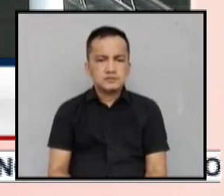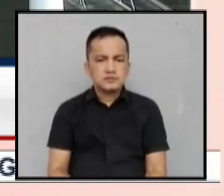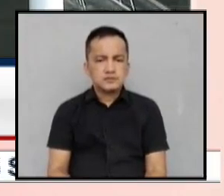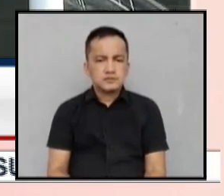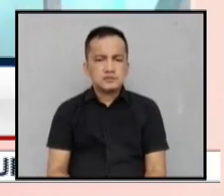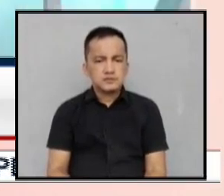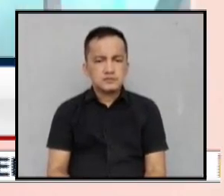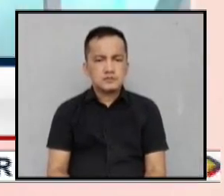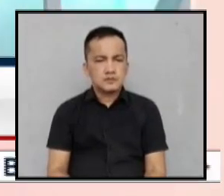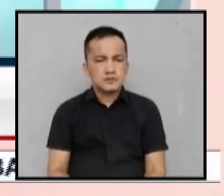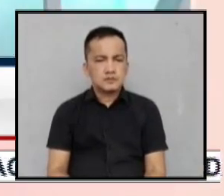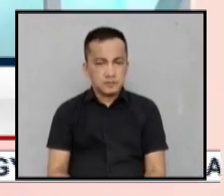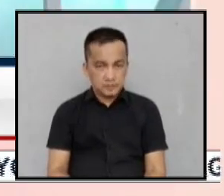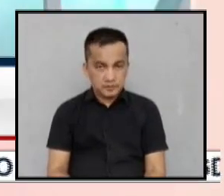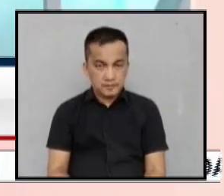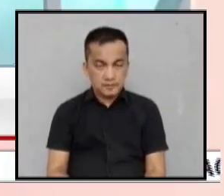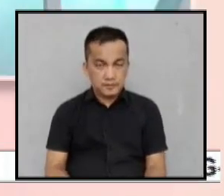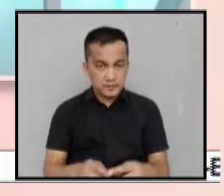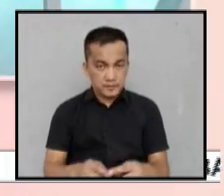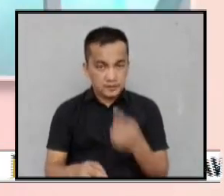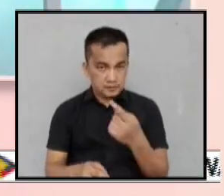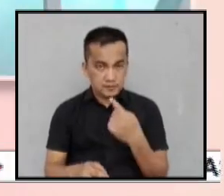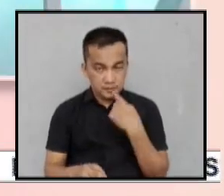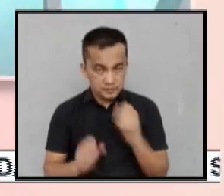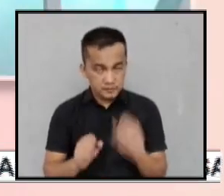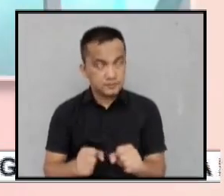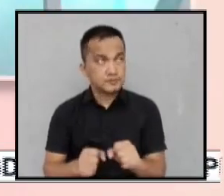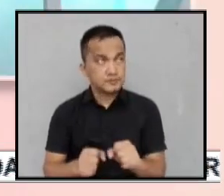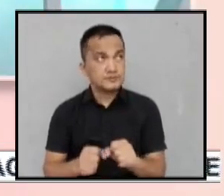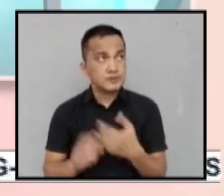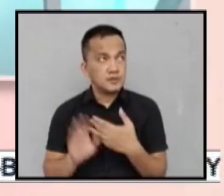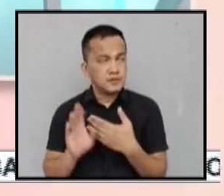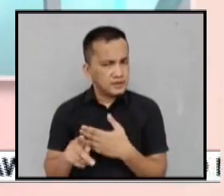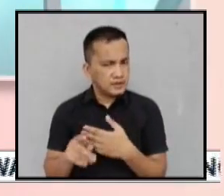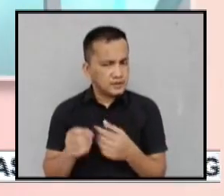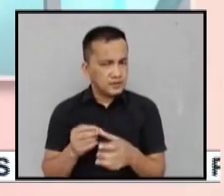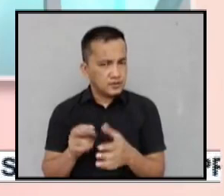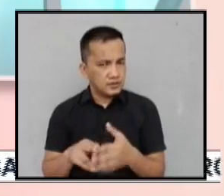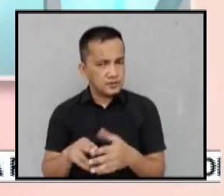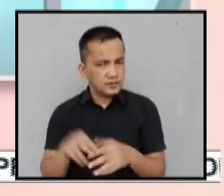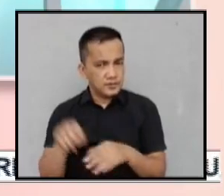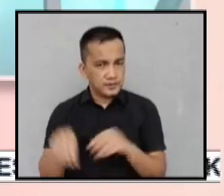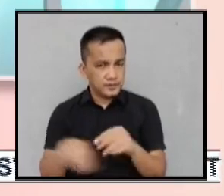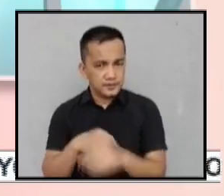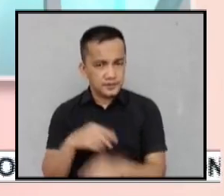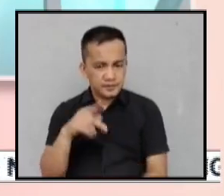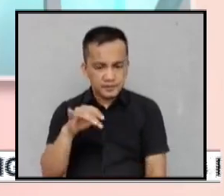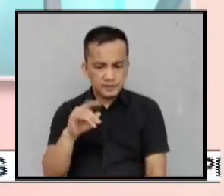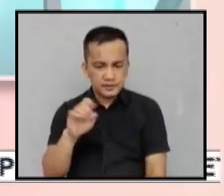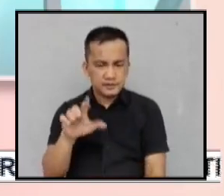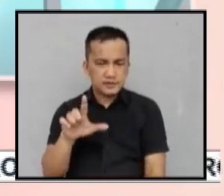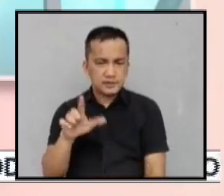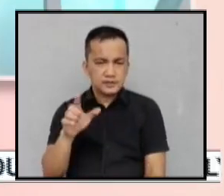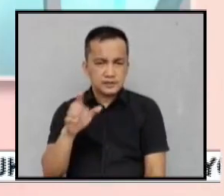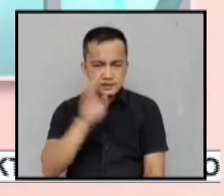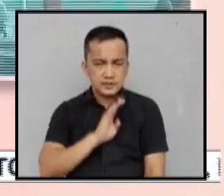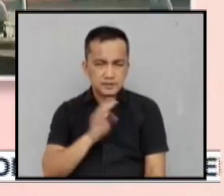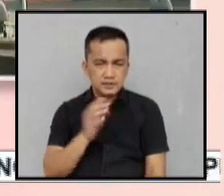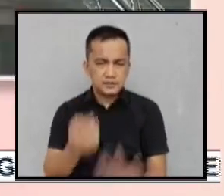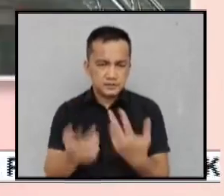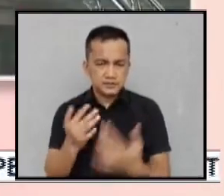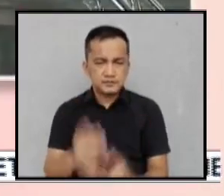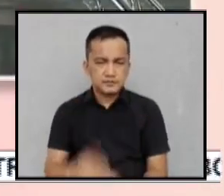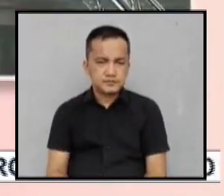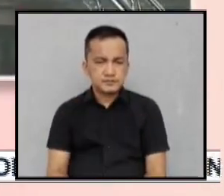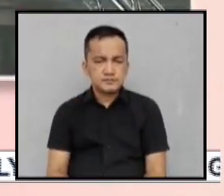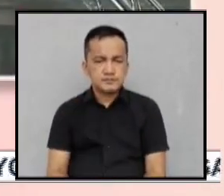sir, ginagarantiyan niyo po ba na mababalik or mababayaran yung mga parcel na nasira o nasunog? Yes, there's an indemnity